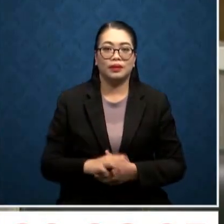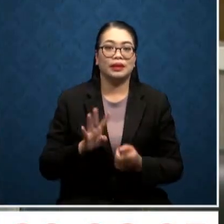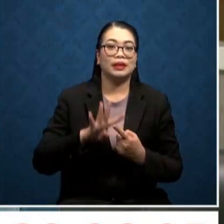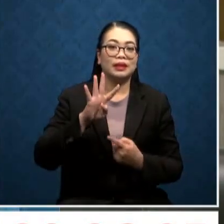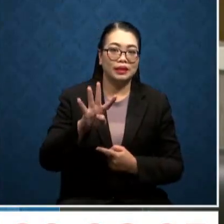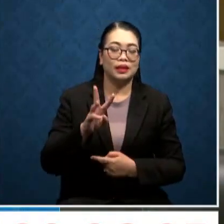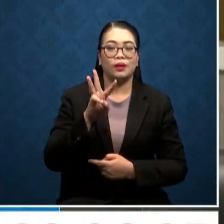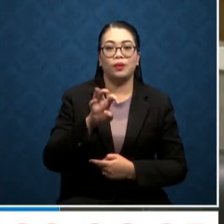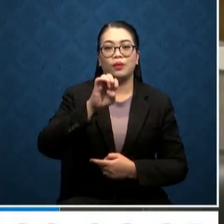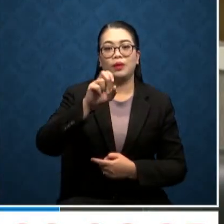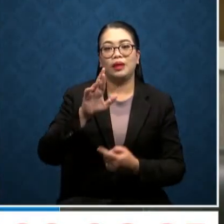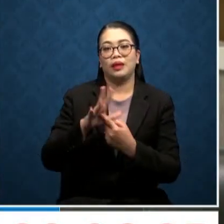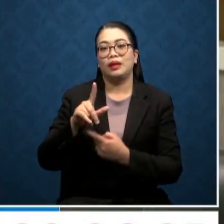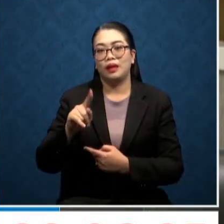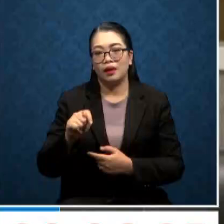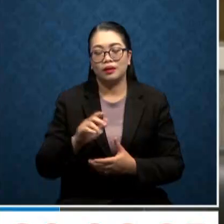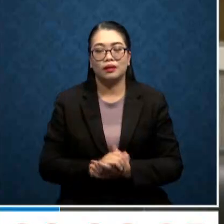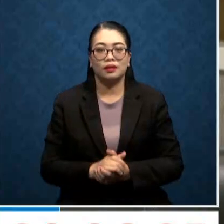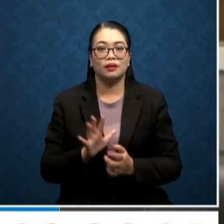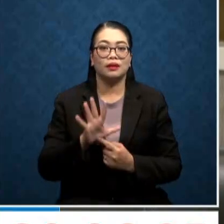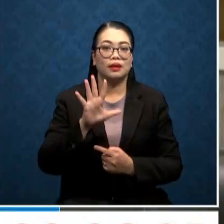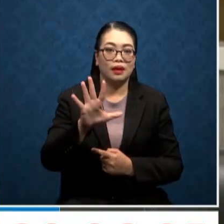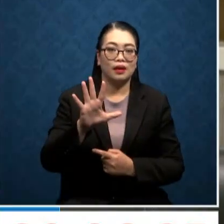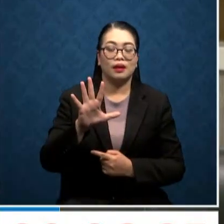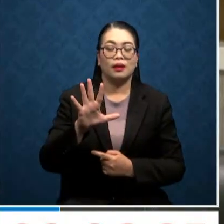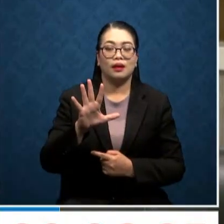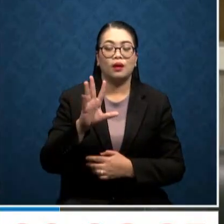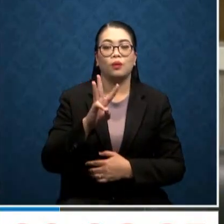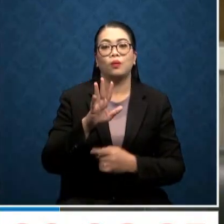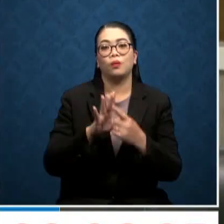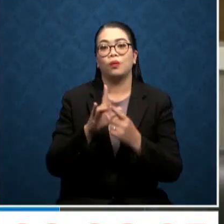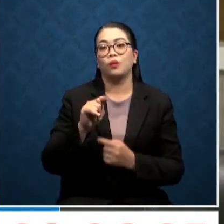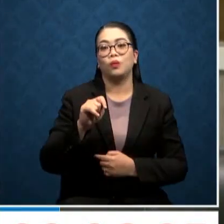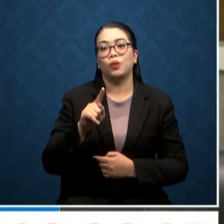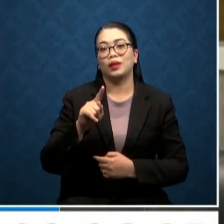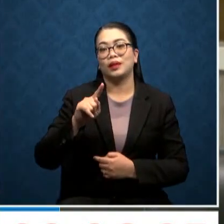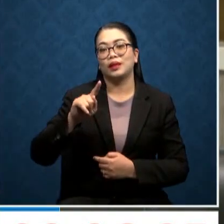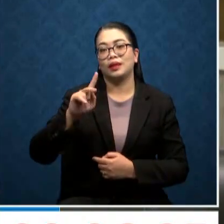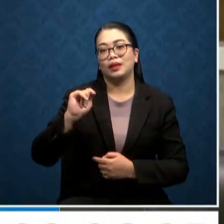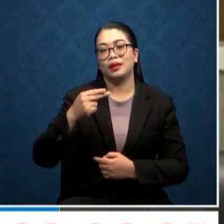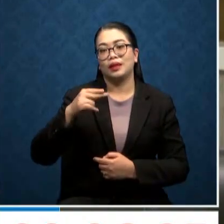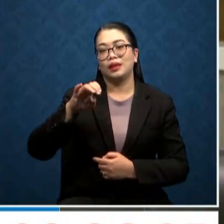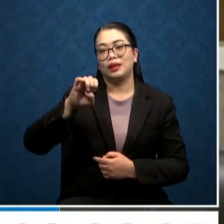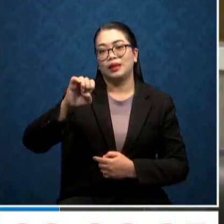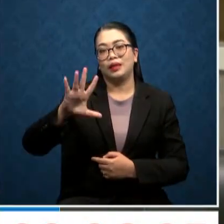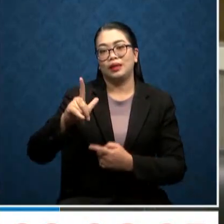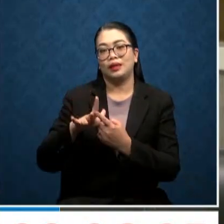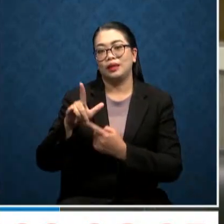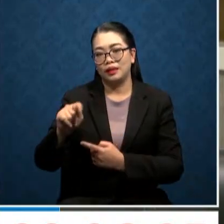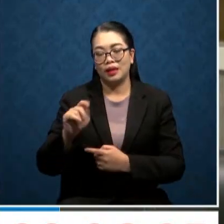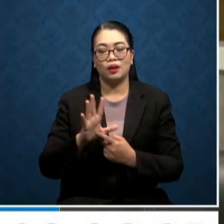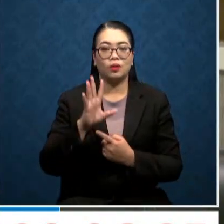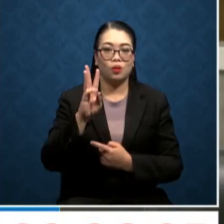นายวิรัตลิ้มสุวัฒน์5นายวุฒิชาติกัลยาณมิตร6นายวิรัต